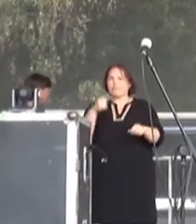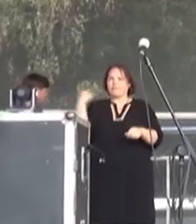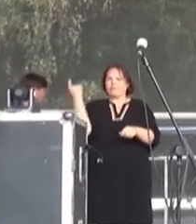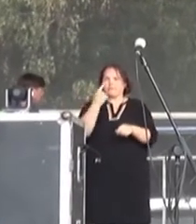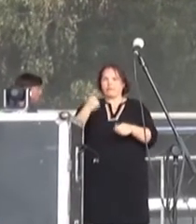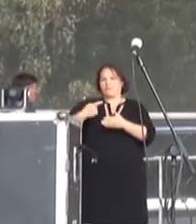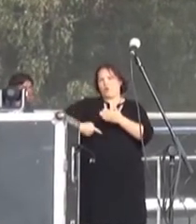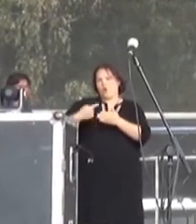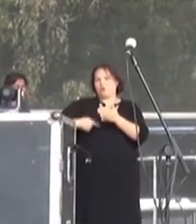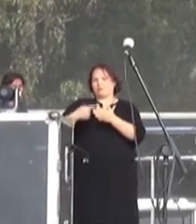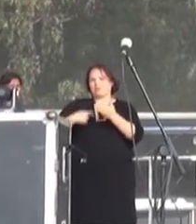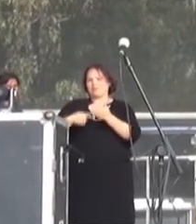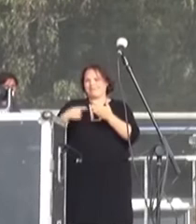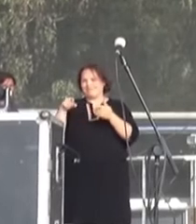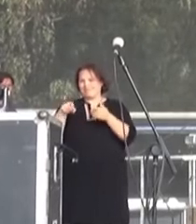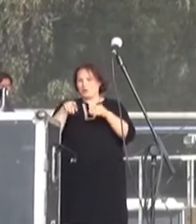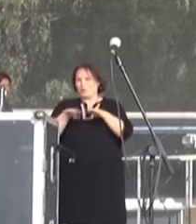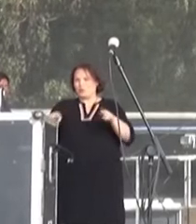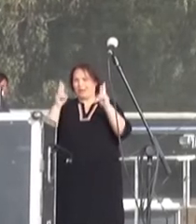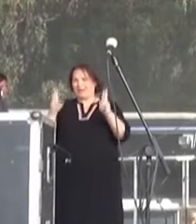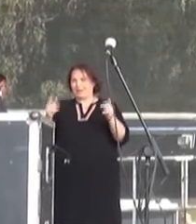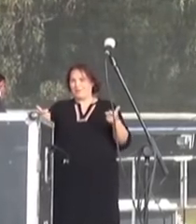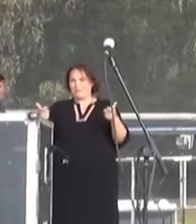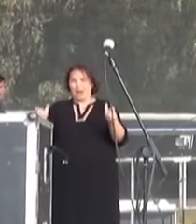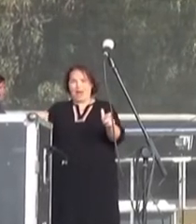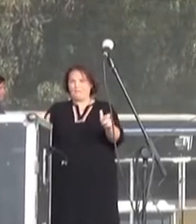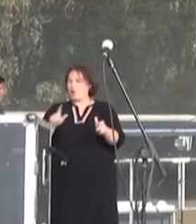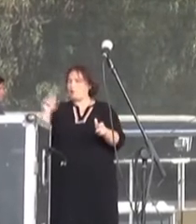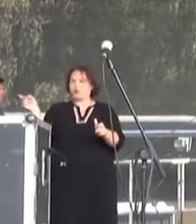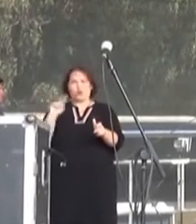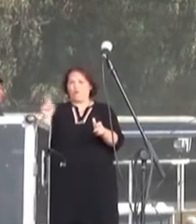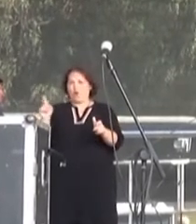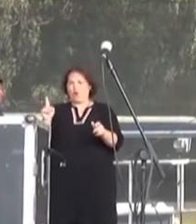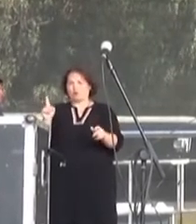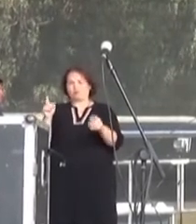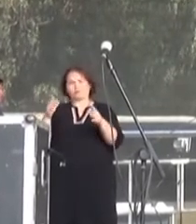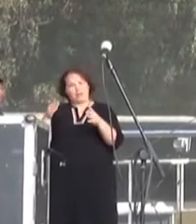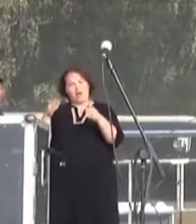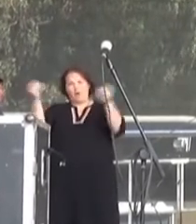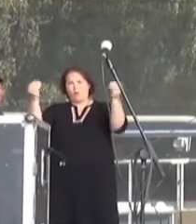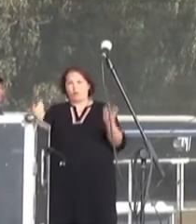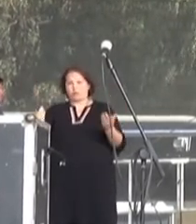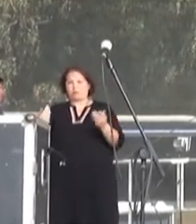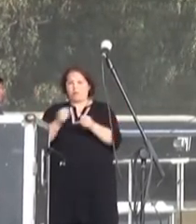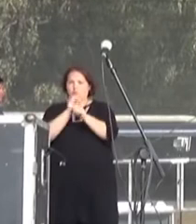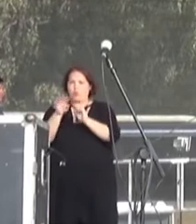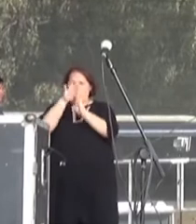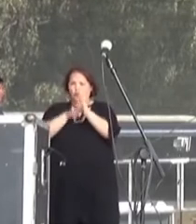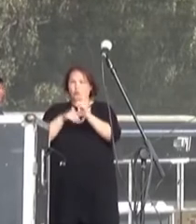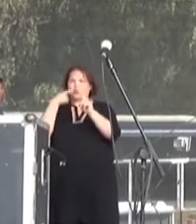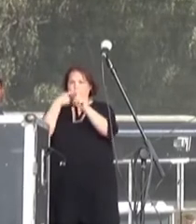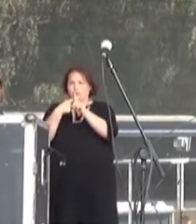sofortige Aufhebung der Einschränkung der Grundrechte durch die Corona-Verordnung sowie die Abdankung